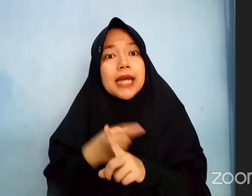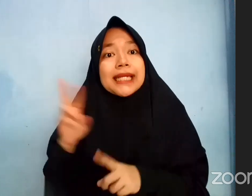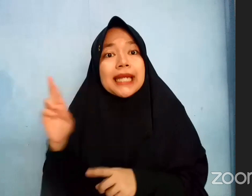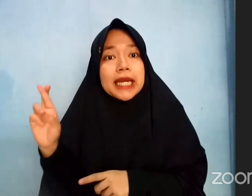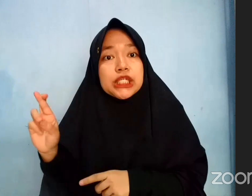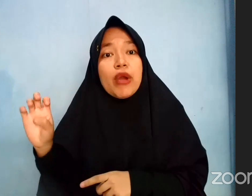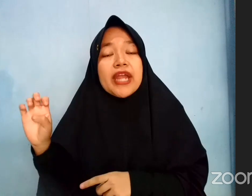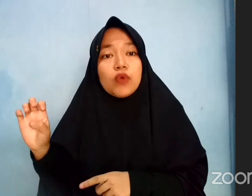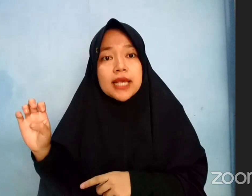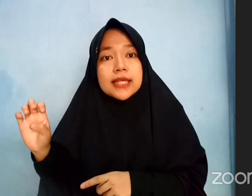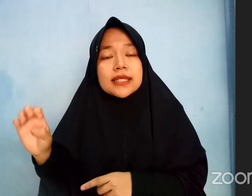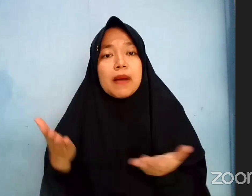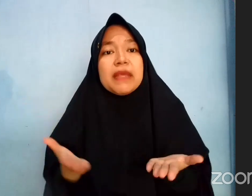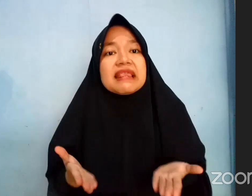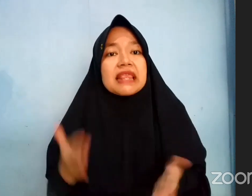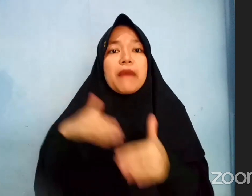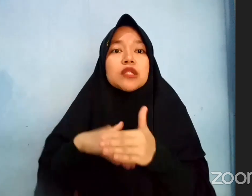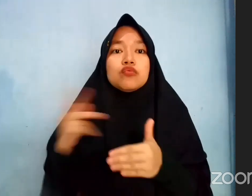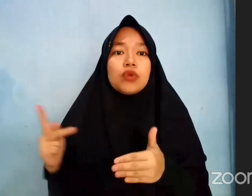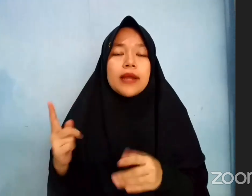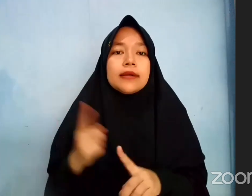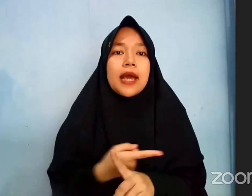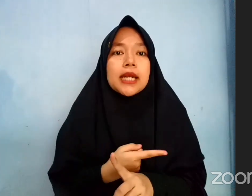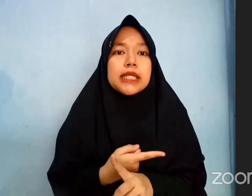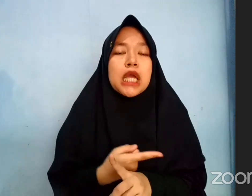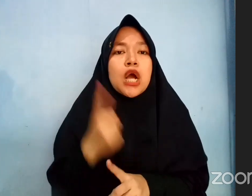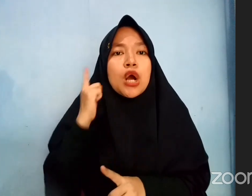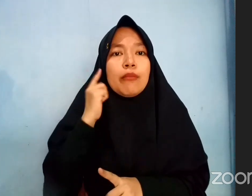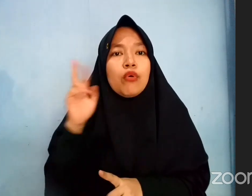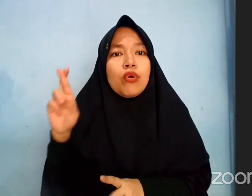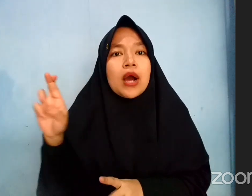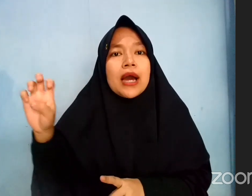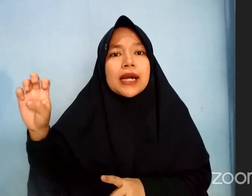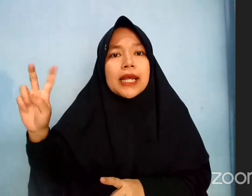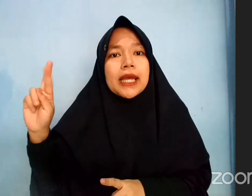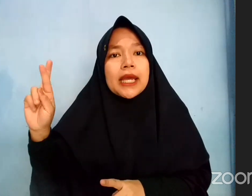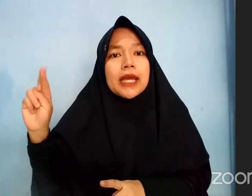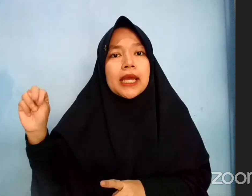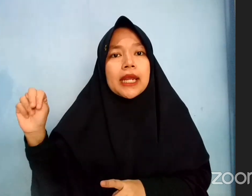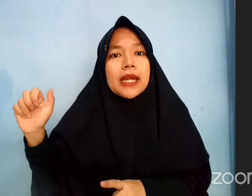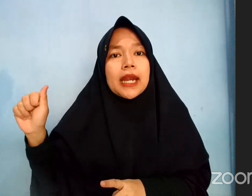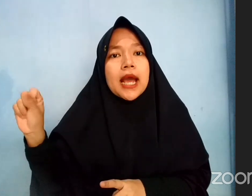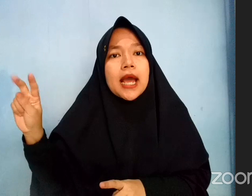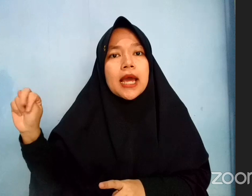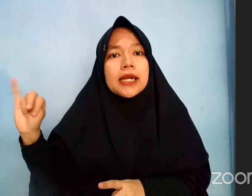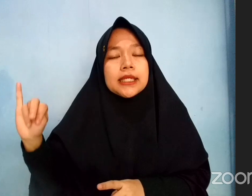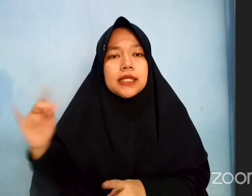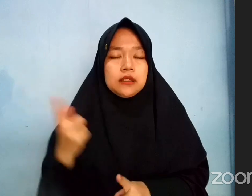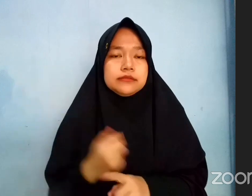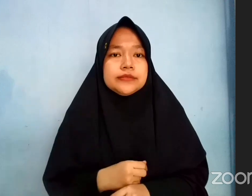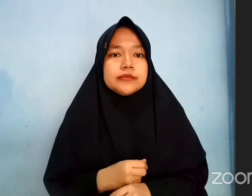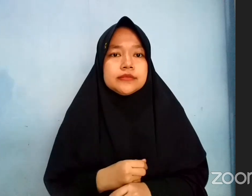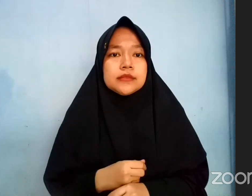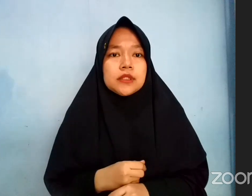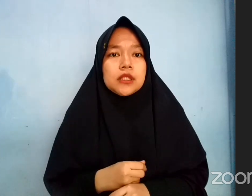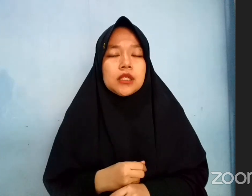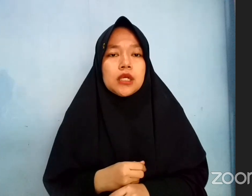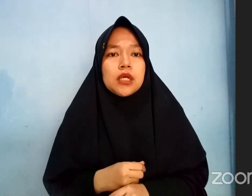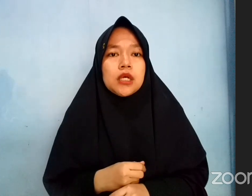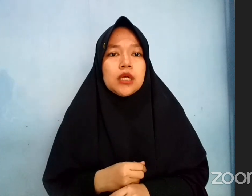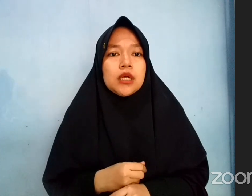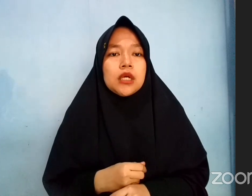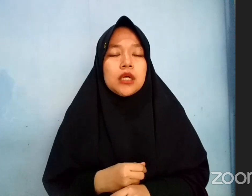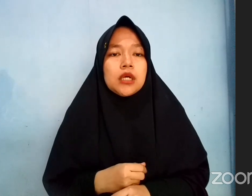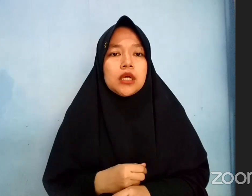tapi memang sebenarnya a ada pelatihan apalagi ya nanti coba sambil saya lihat kalau memang ada peluang kita bisa bareng-bareng